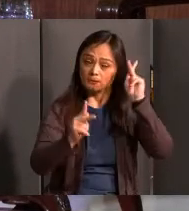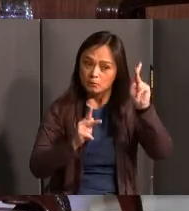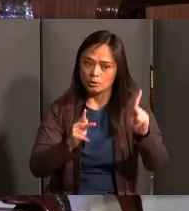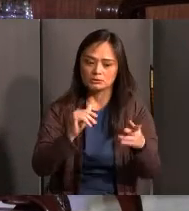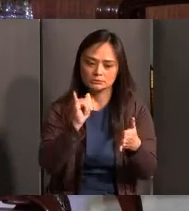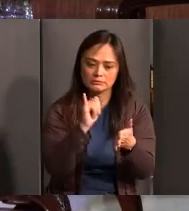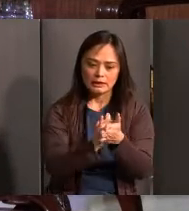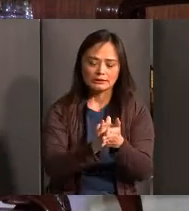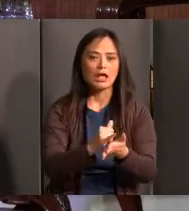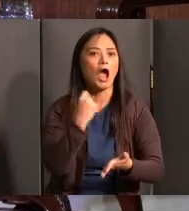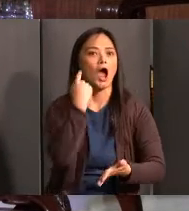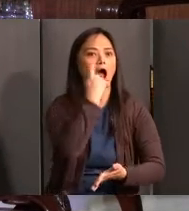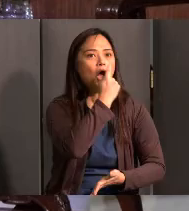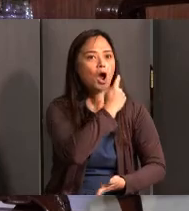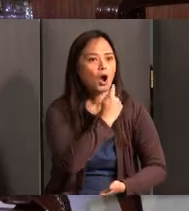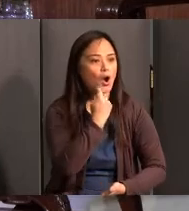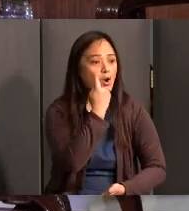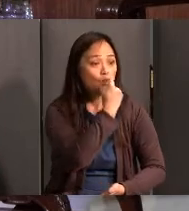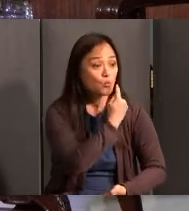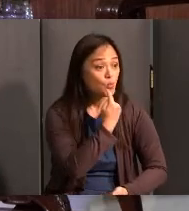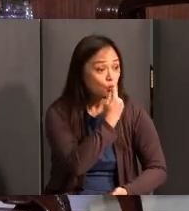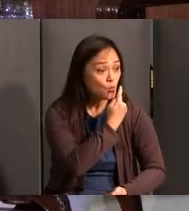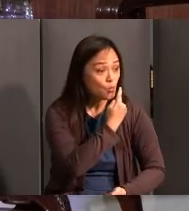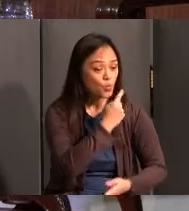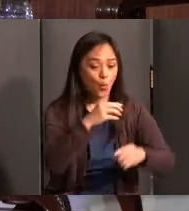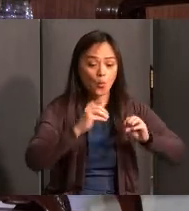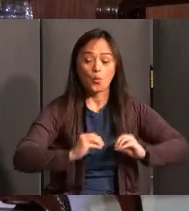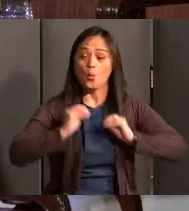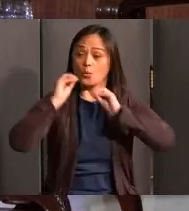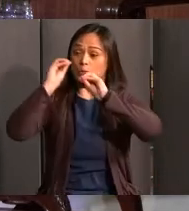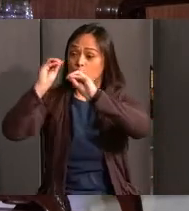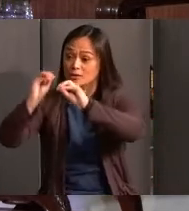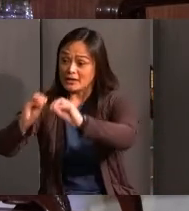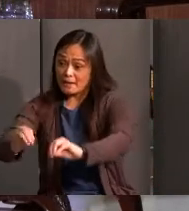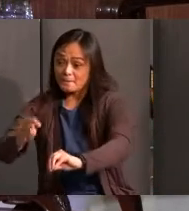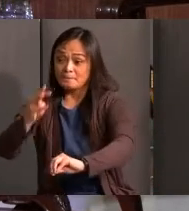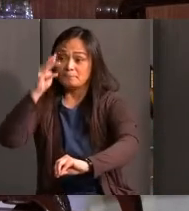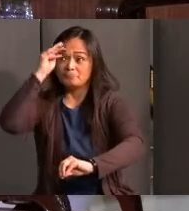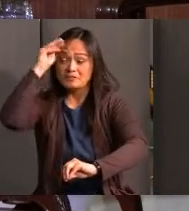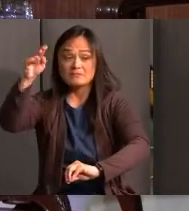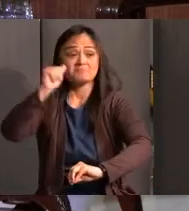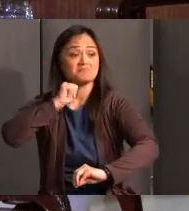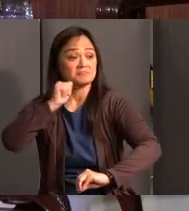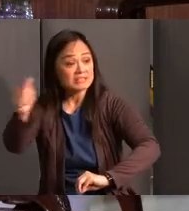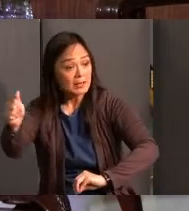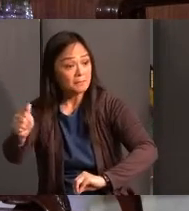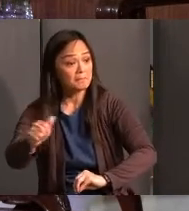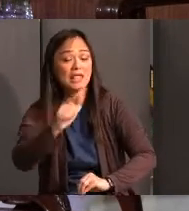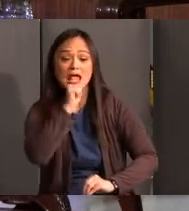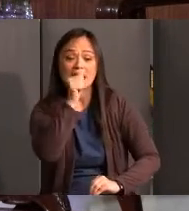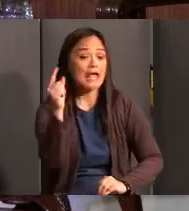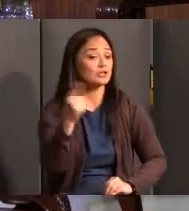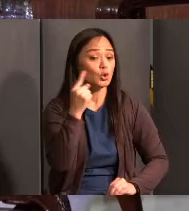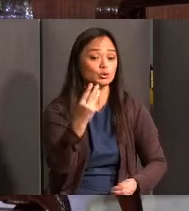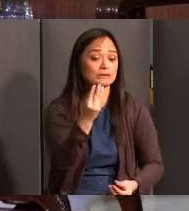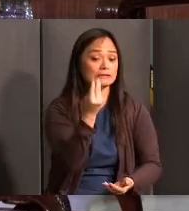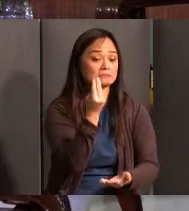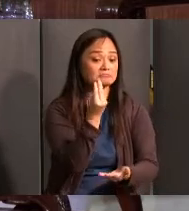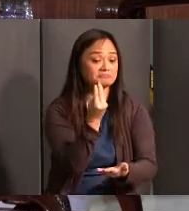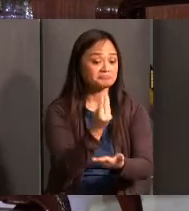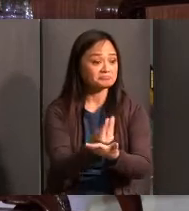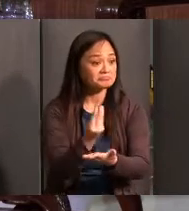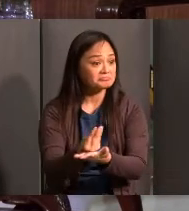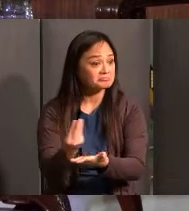mga kapatid, ibinigay niya ang kanyang mismong sarili,